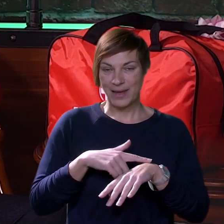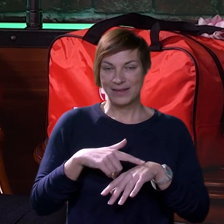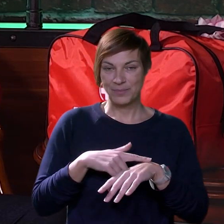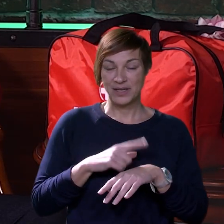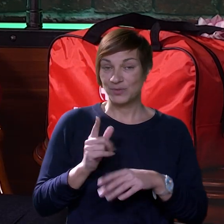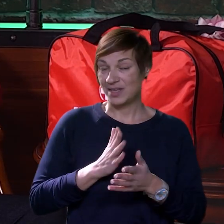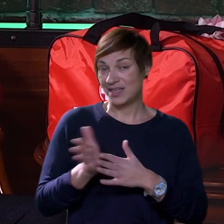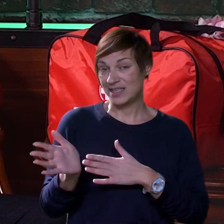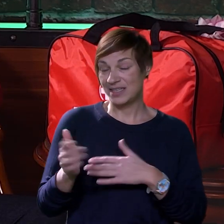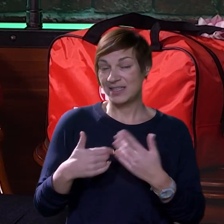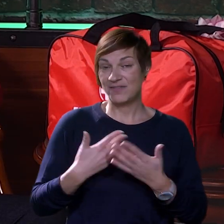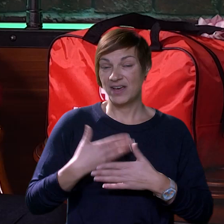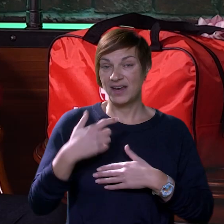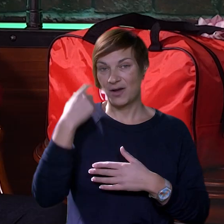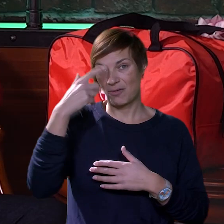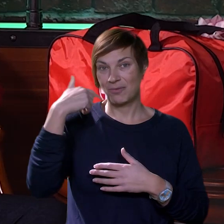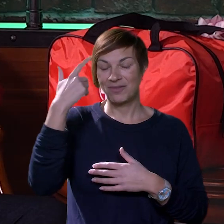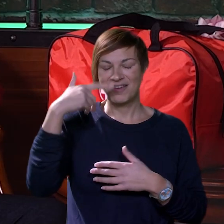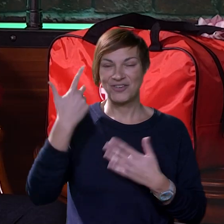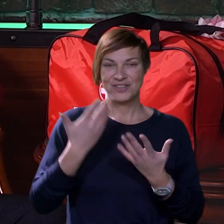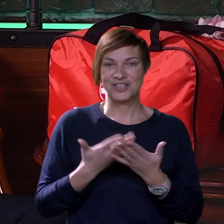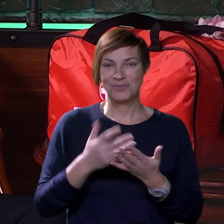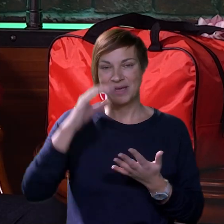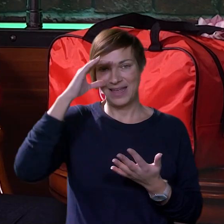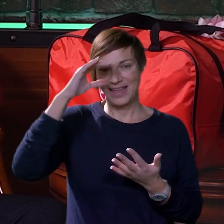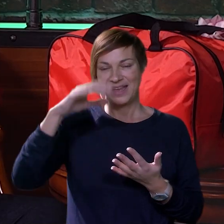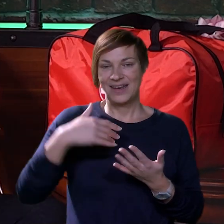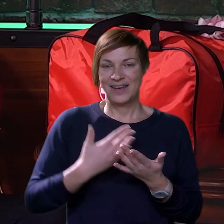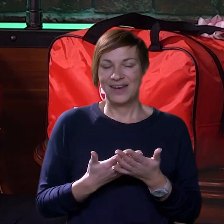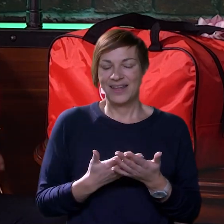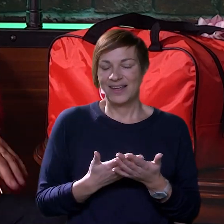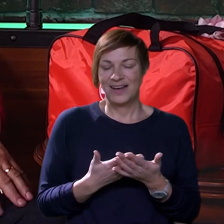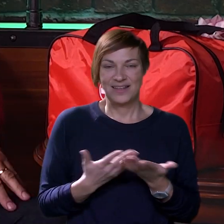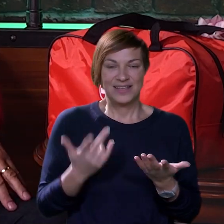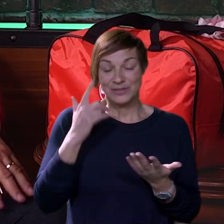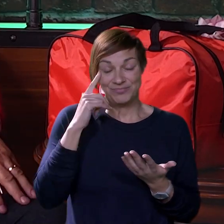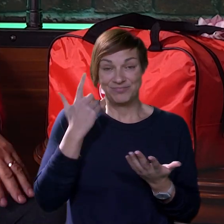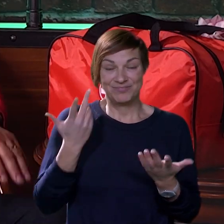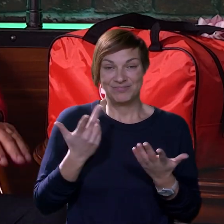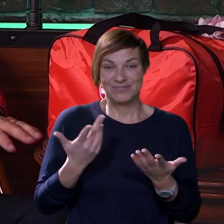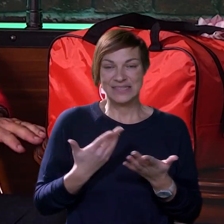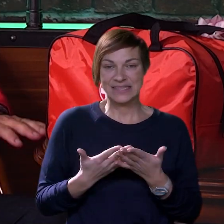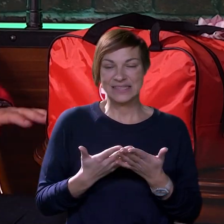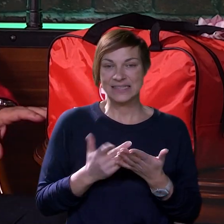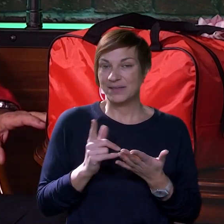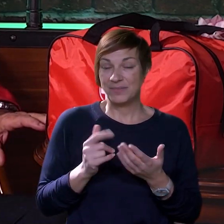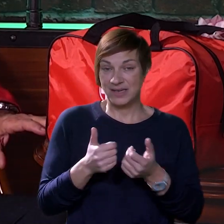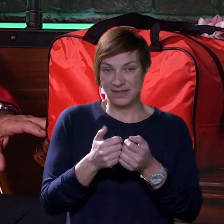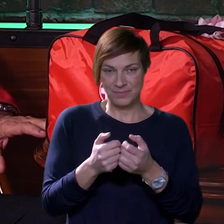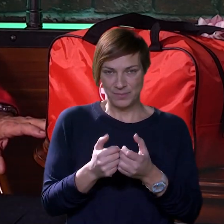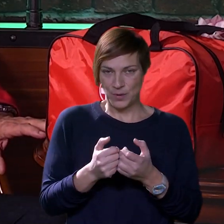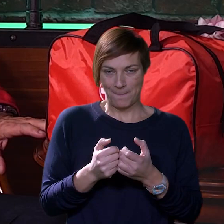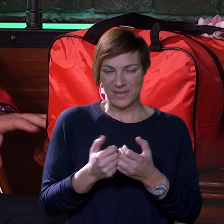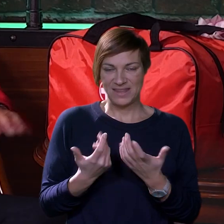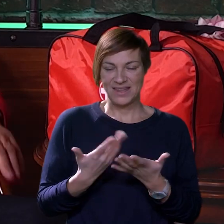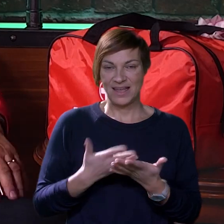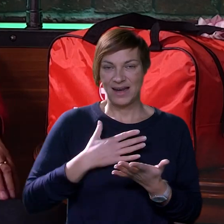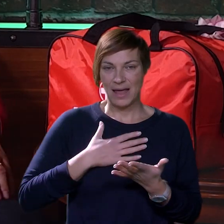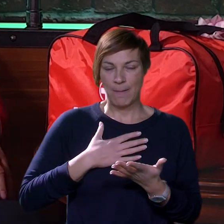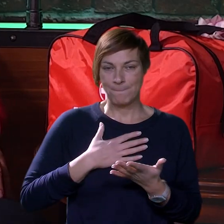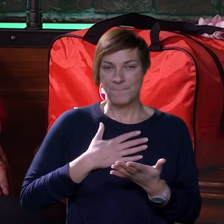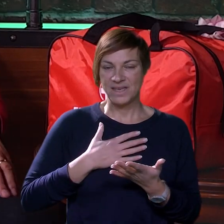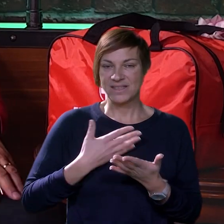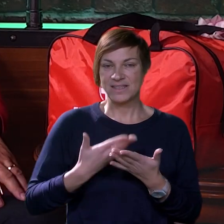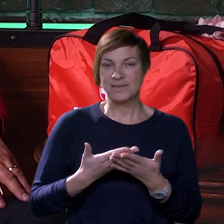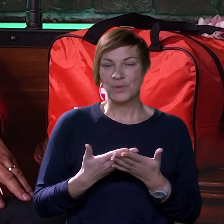45 minuta i ne izlazi van i ne koluta očima i ne gleda, mislim, ne smije koristiti mobitele, tako mi smo